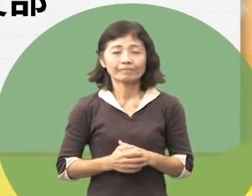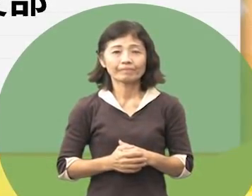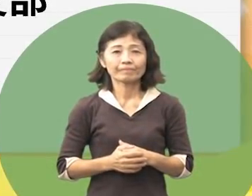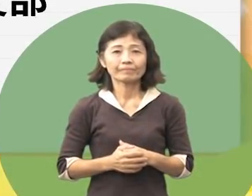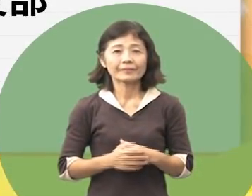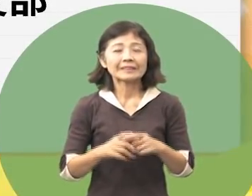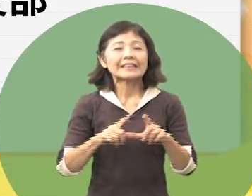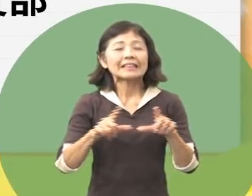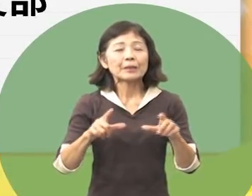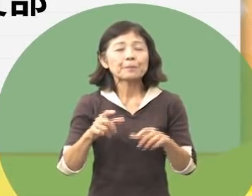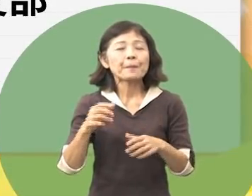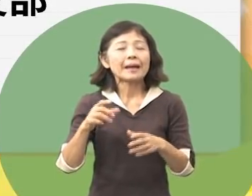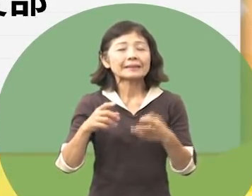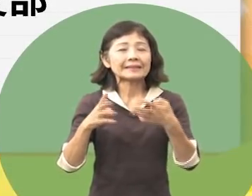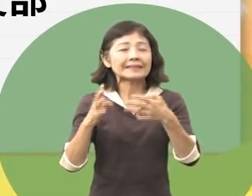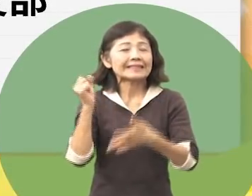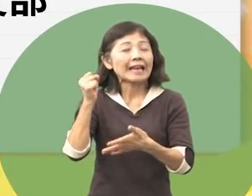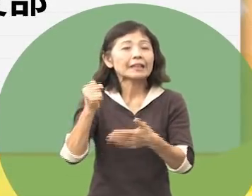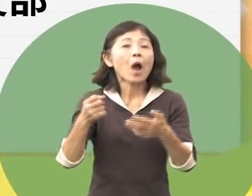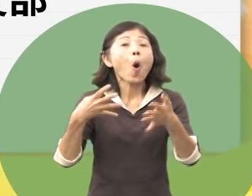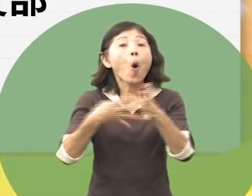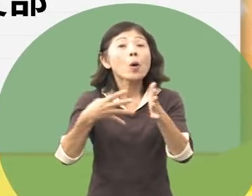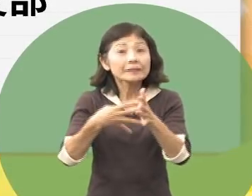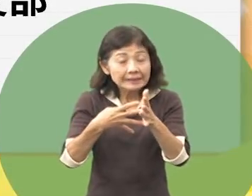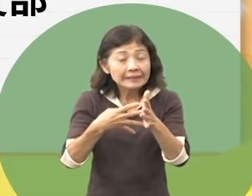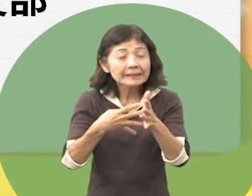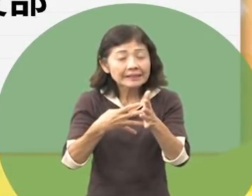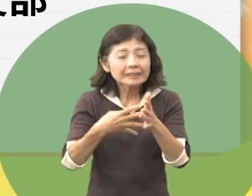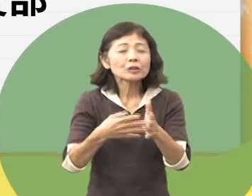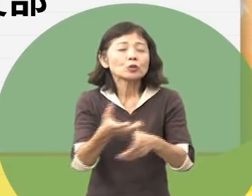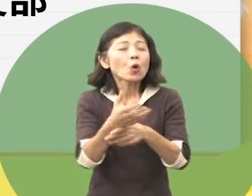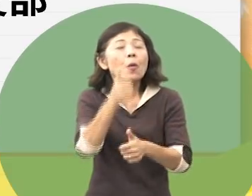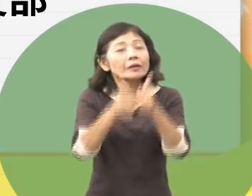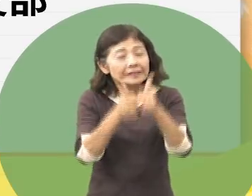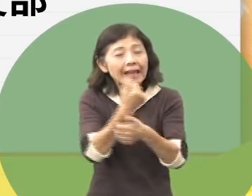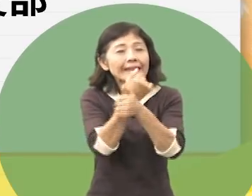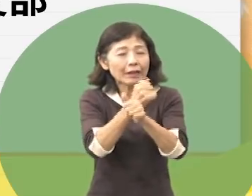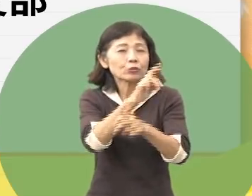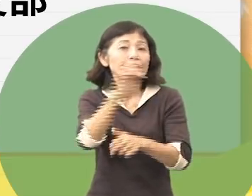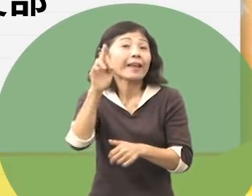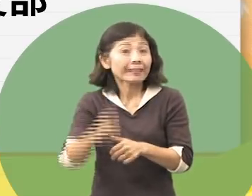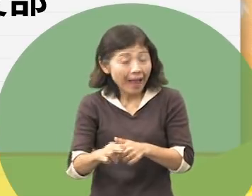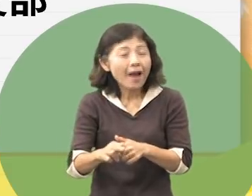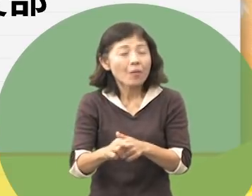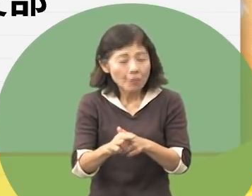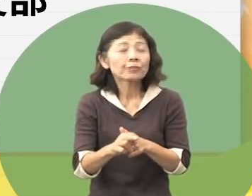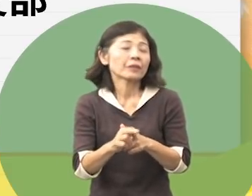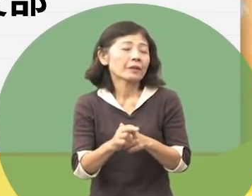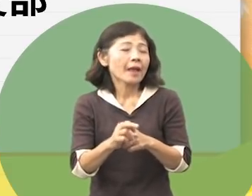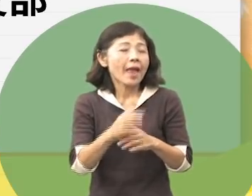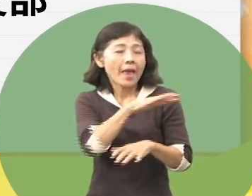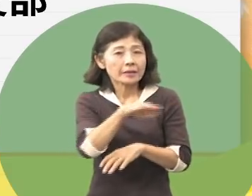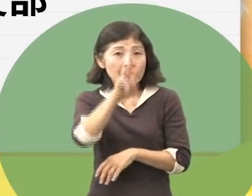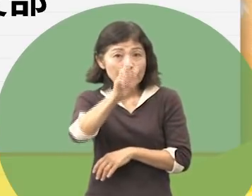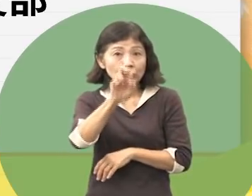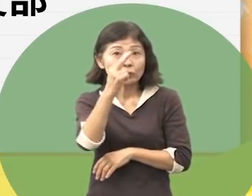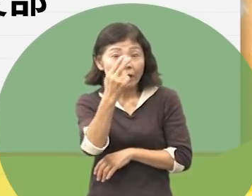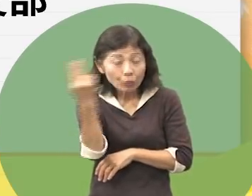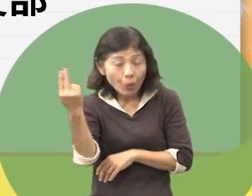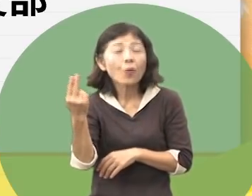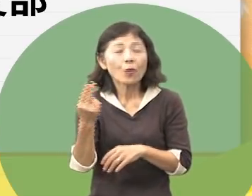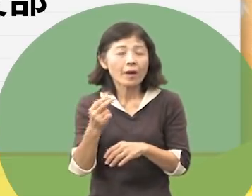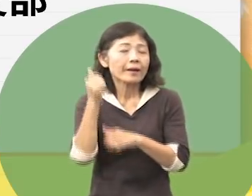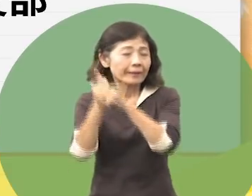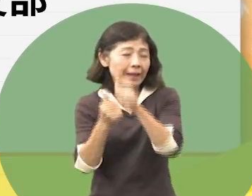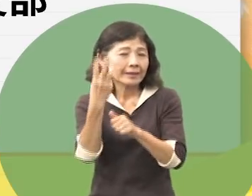一般財団法人消防試験研究センター沖縄県支部では、平成30年度第3